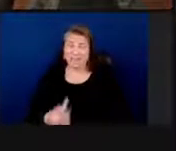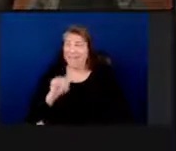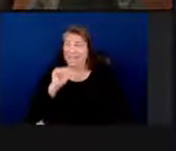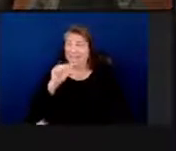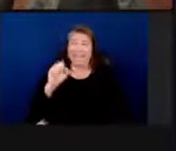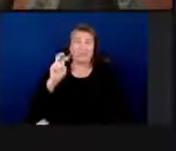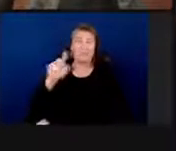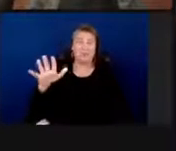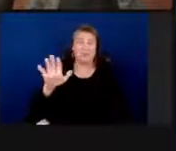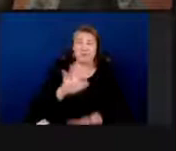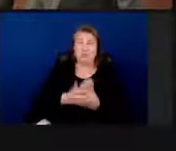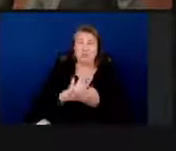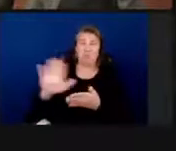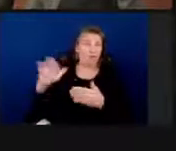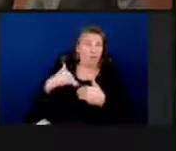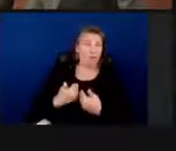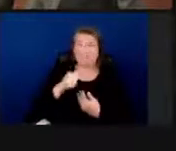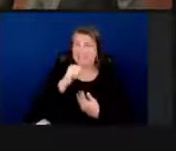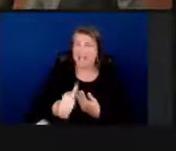tunaona kuwa pia